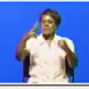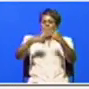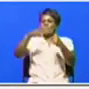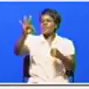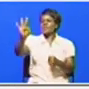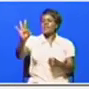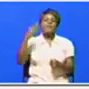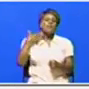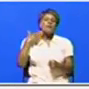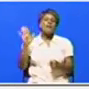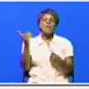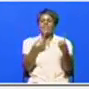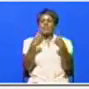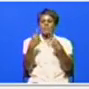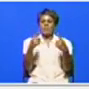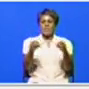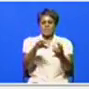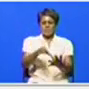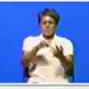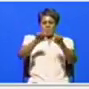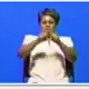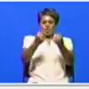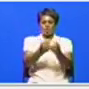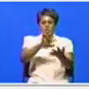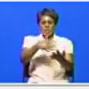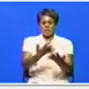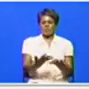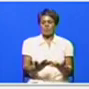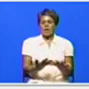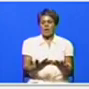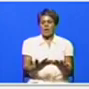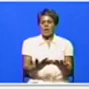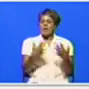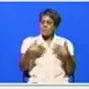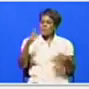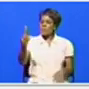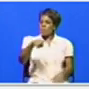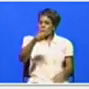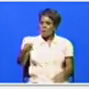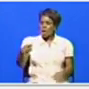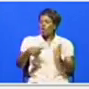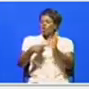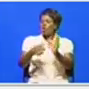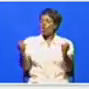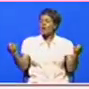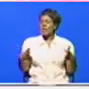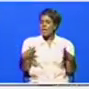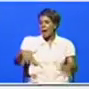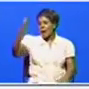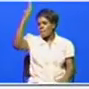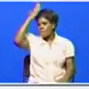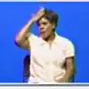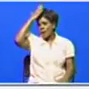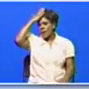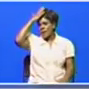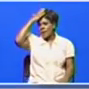vya chuki na haswa kwenye mitandao ya kijamii, akisema wenye hatia watawekwa peupe Jumatatu ijayo. Miongoni